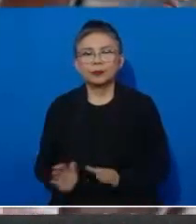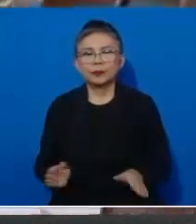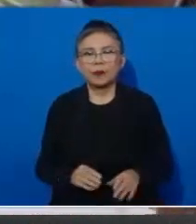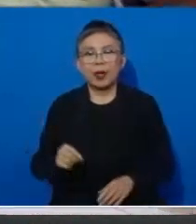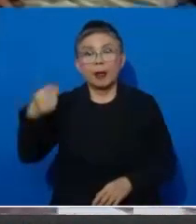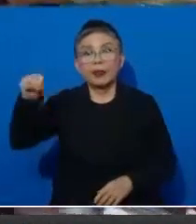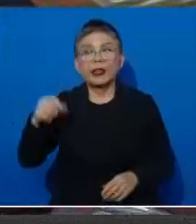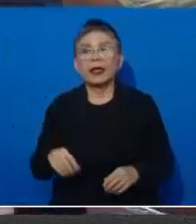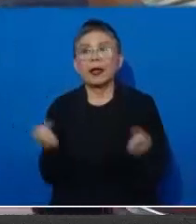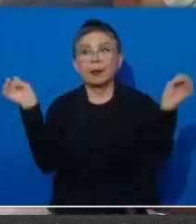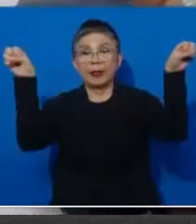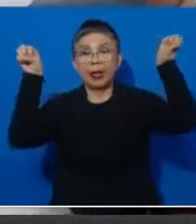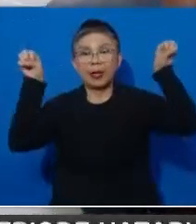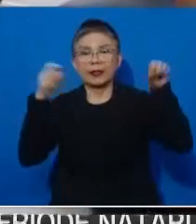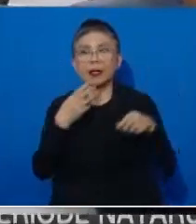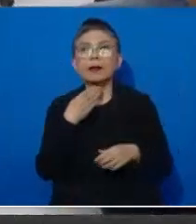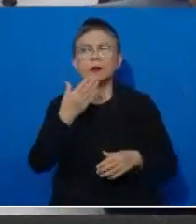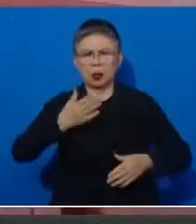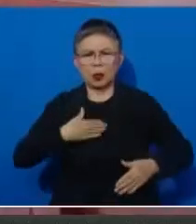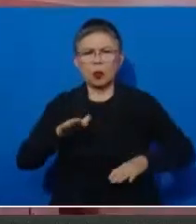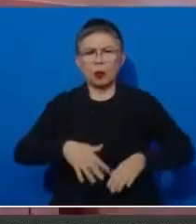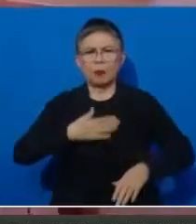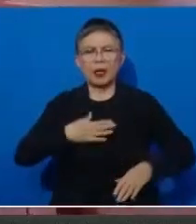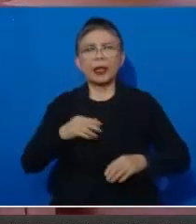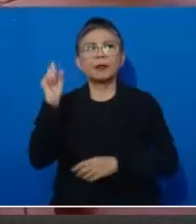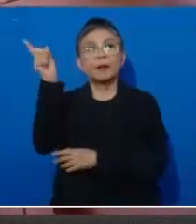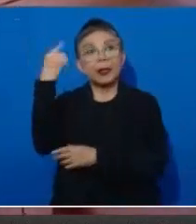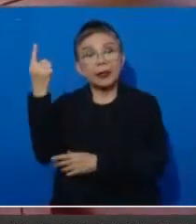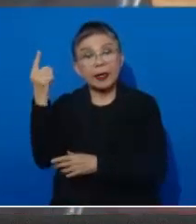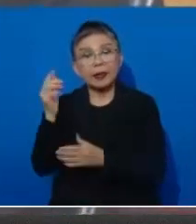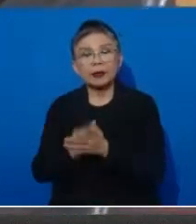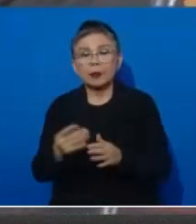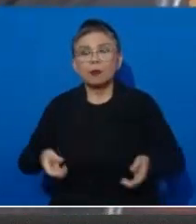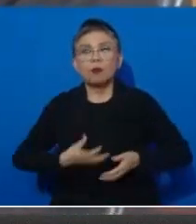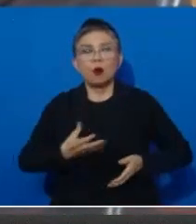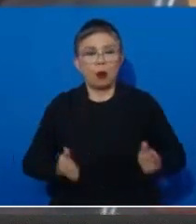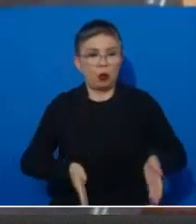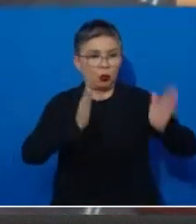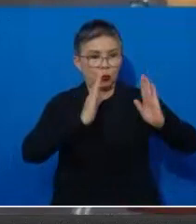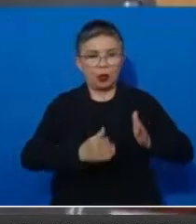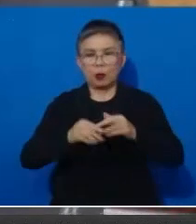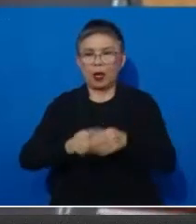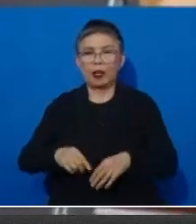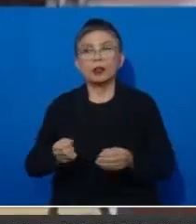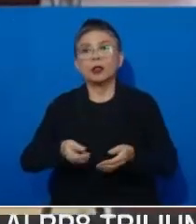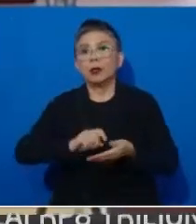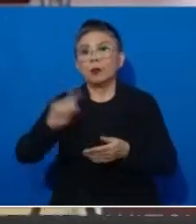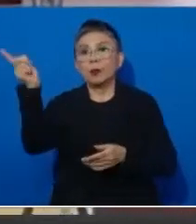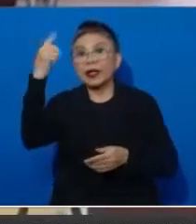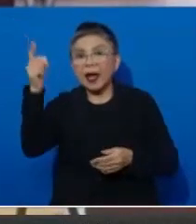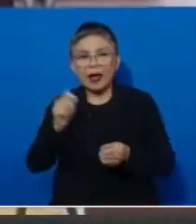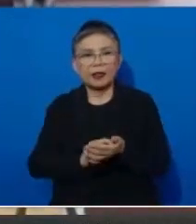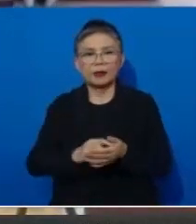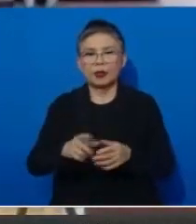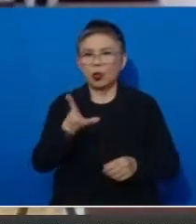Pemkab Minahasa mengklaim lahan adalah milik pemerintah dan akan dibangun sejumlah bangunan mulai dari gedung pemerintahan